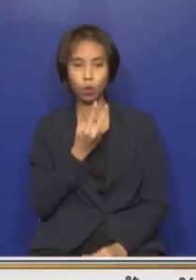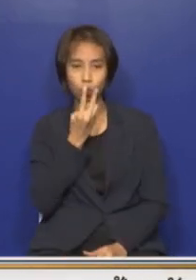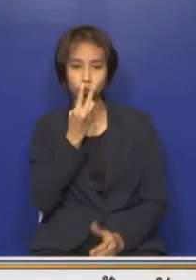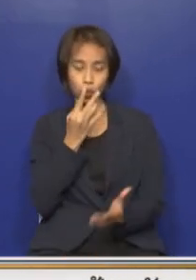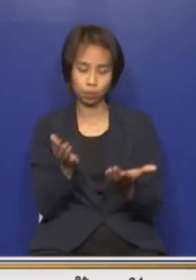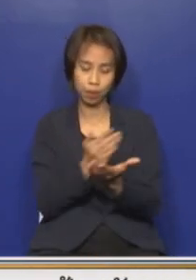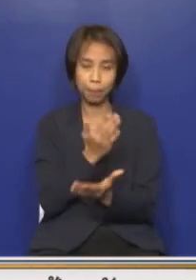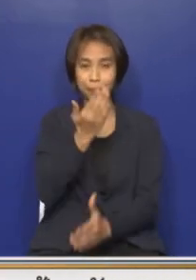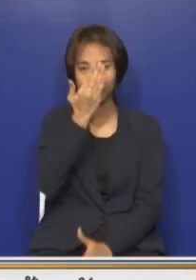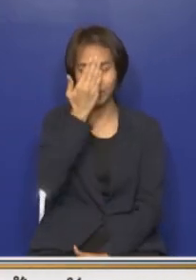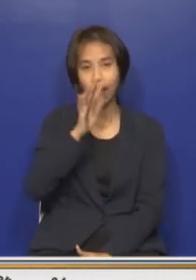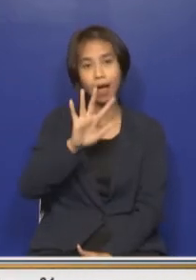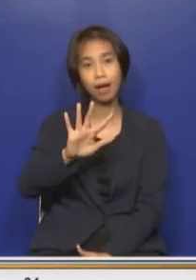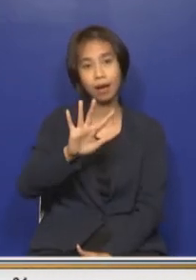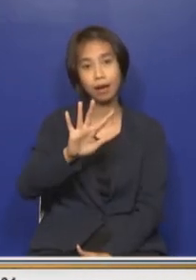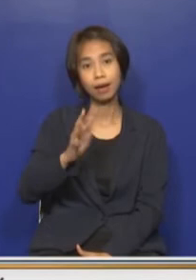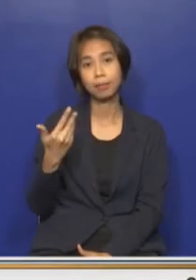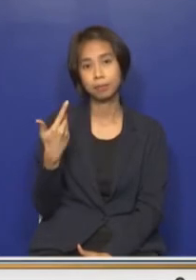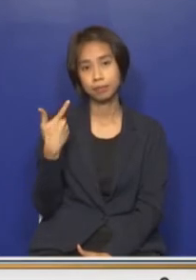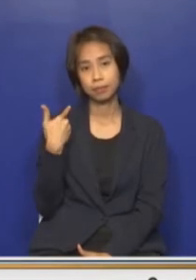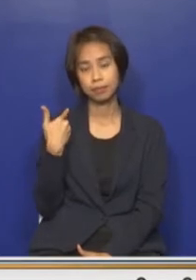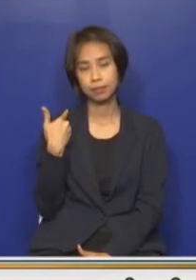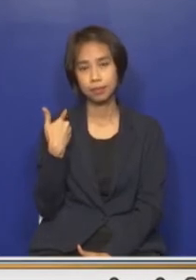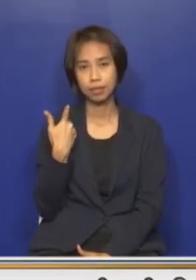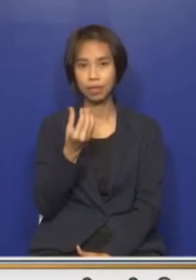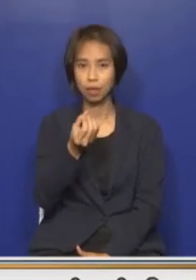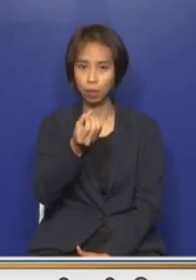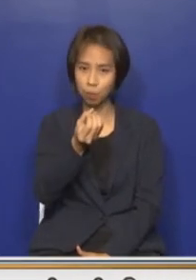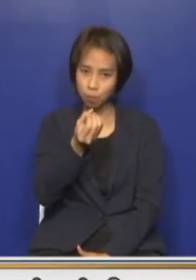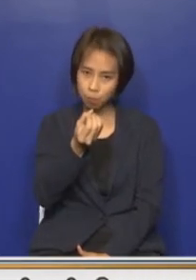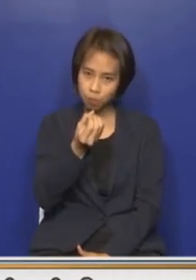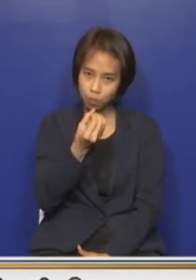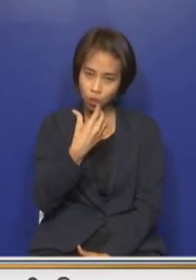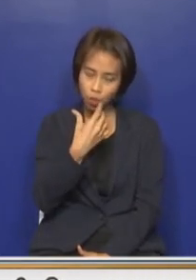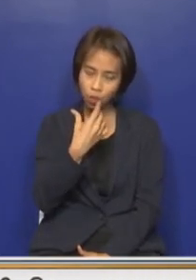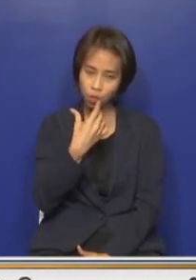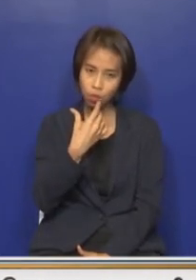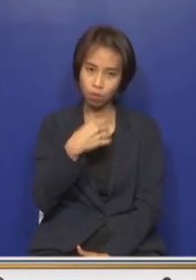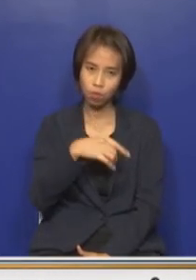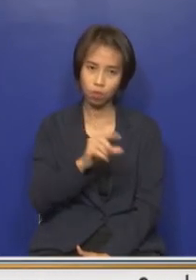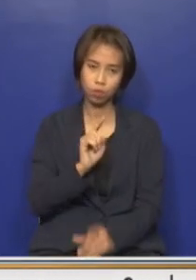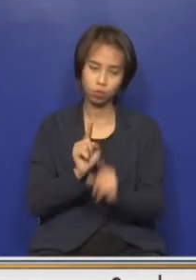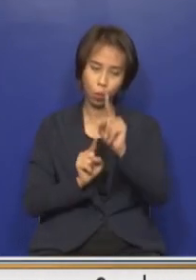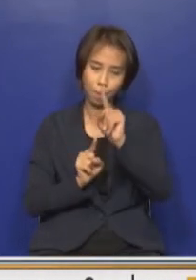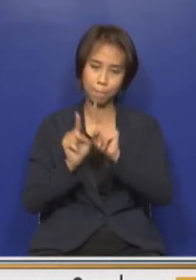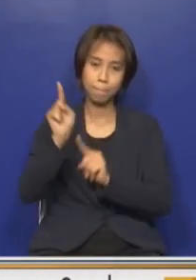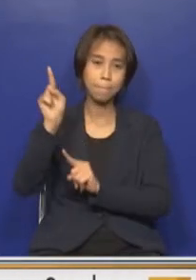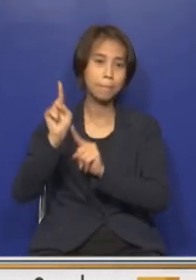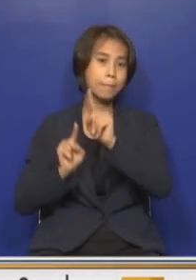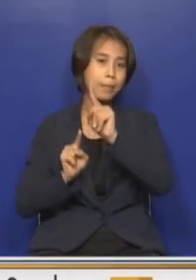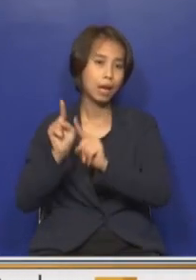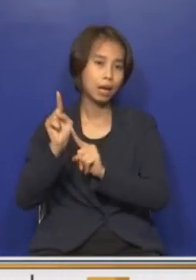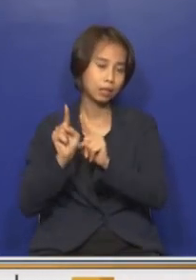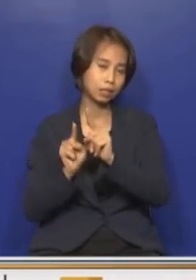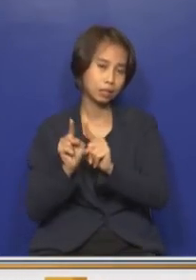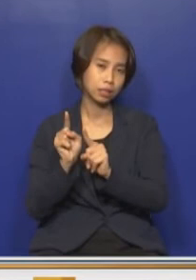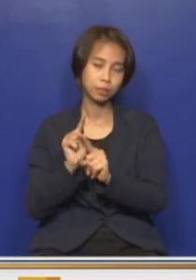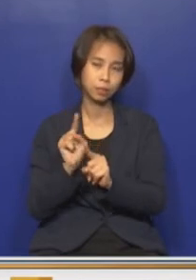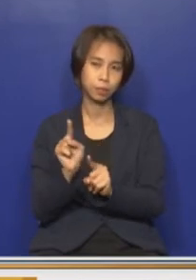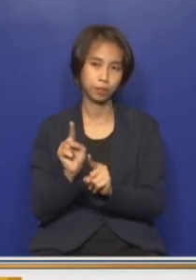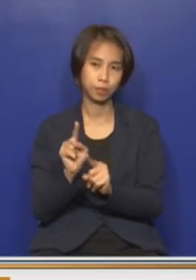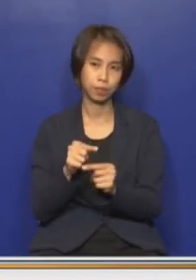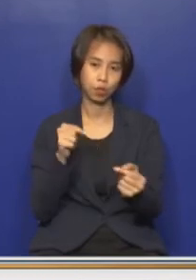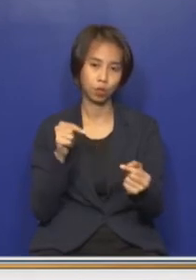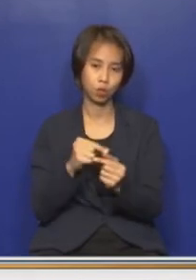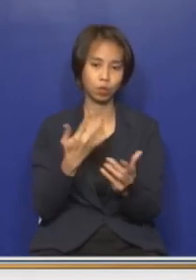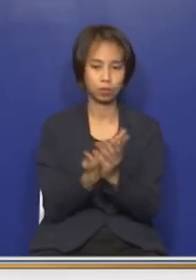า5นะครับจะมีระบุถึงเซกเตอร์ที่มีการประเมินว่าพวกที่อยู่ในแวดว